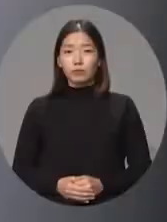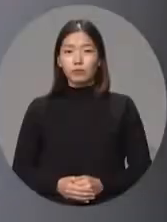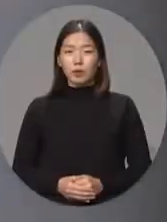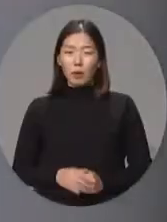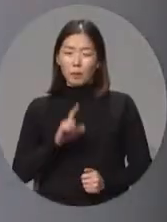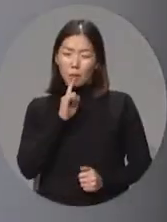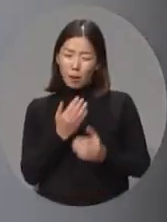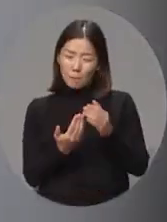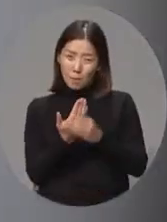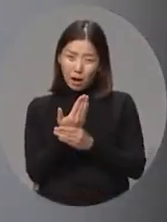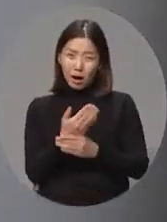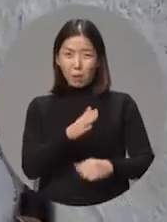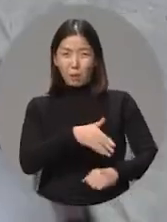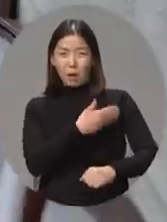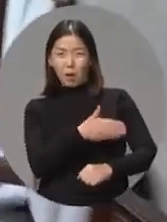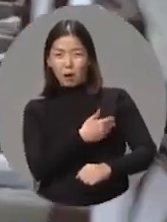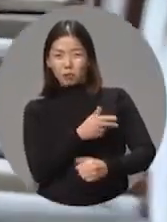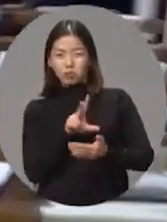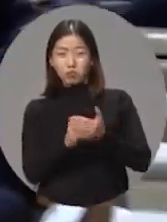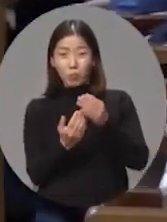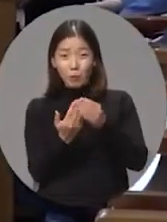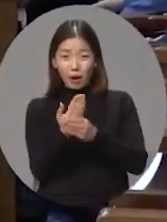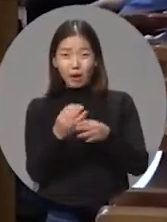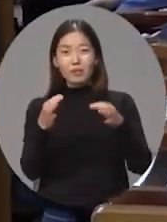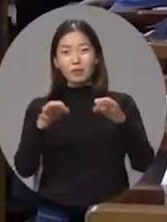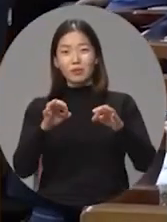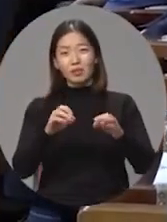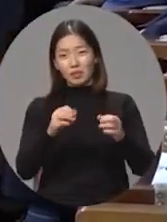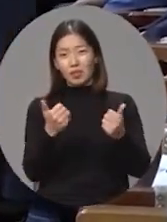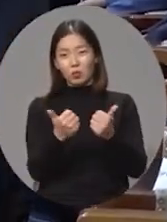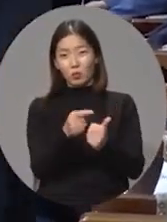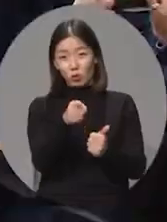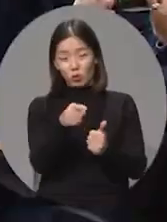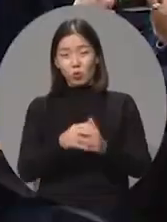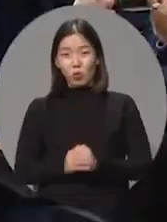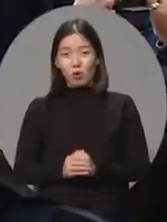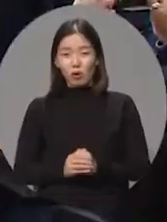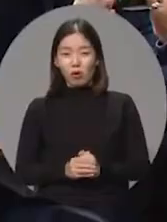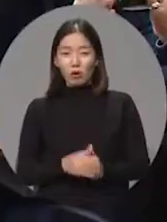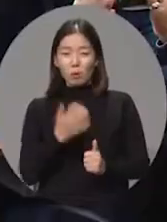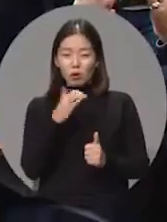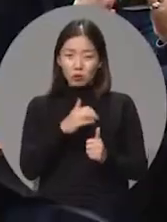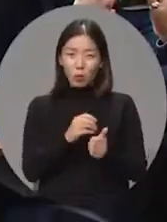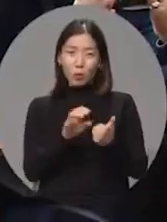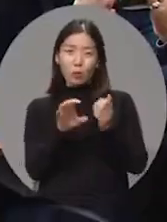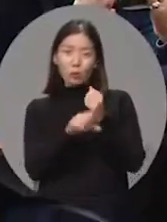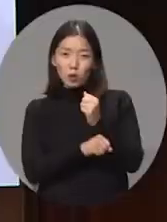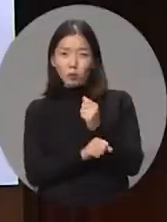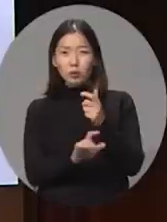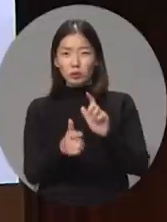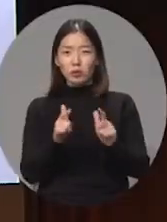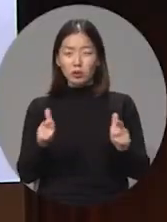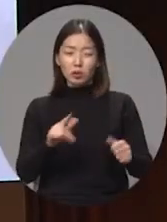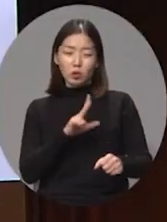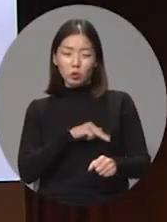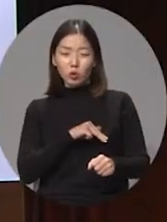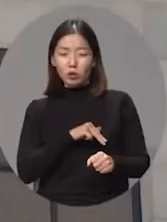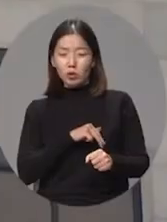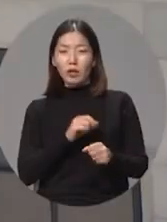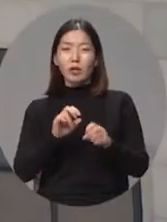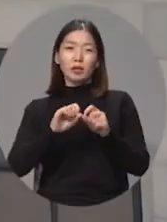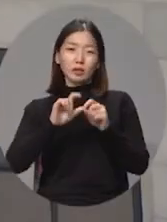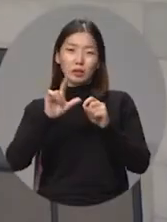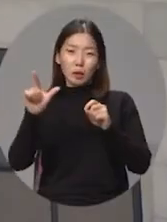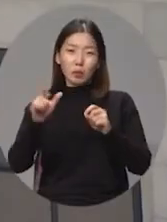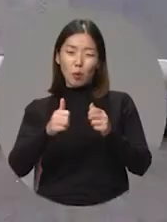막말과 불륜 파동으로 쑥대밭이 된 김제시 의회. 성추행과 뇌물수수 혐의로 의원들이 임기